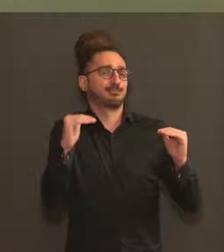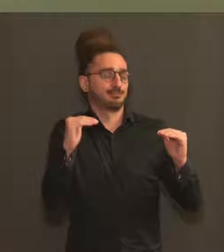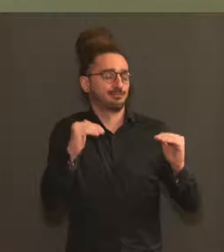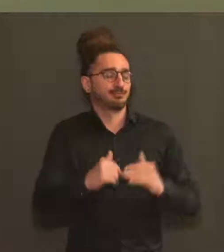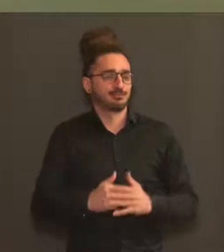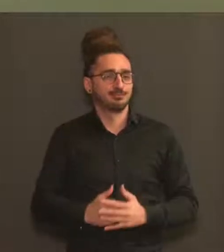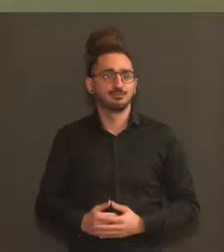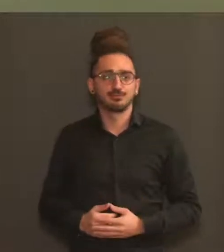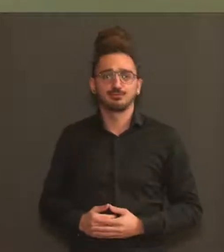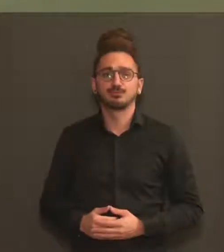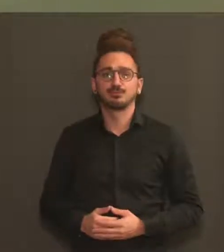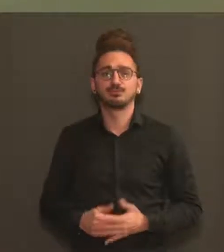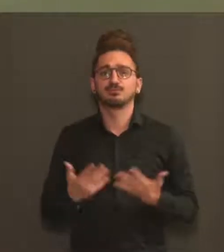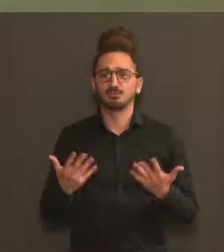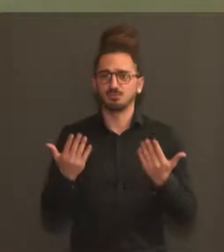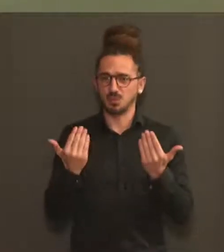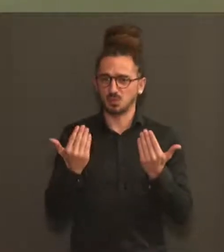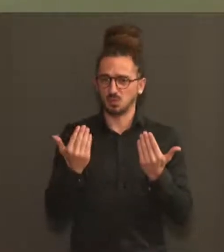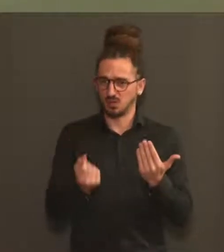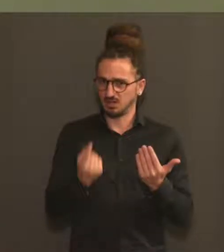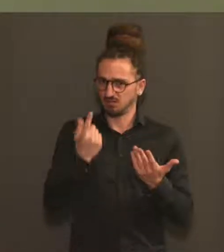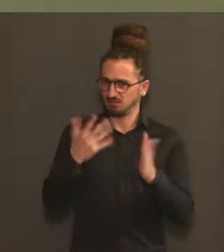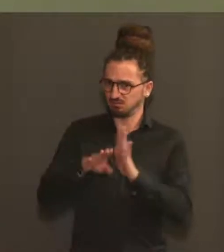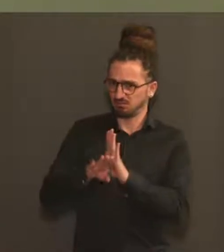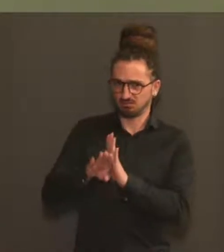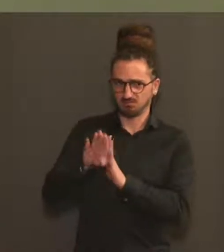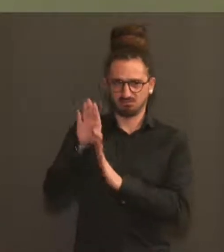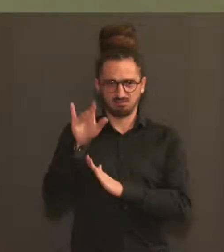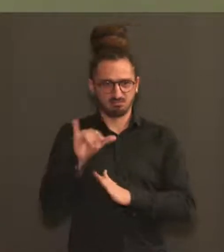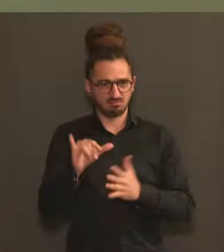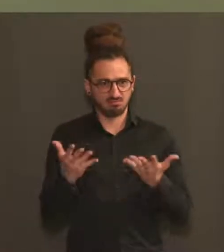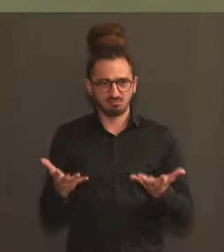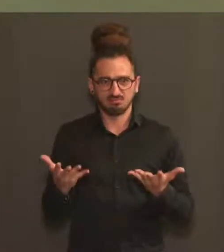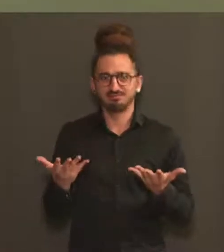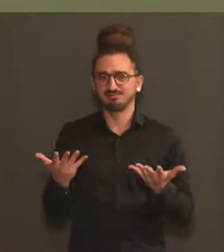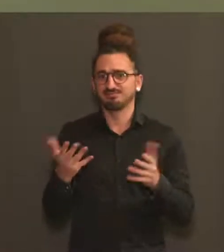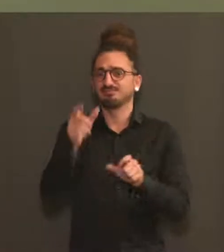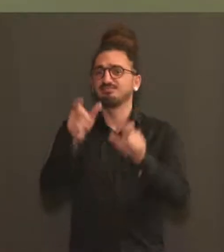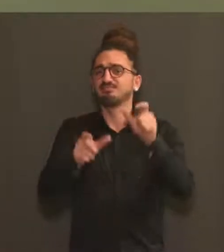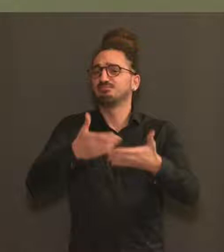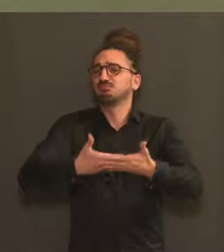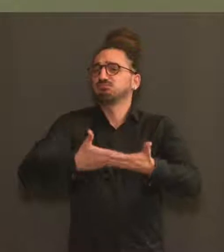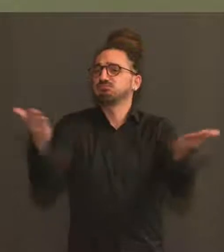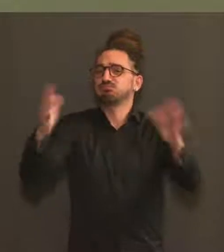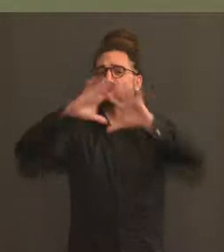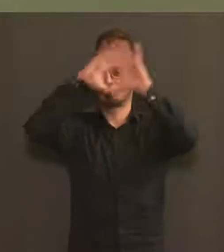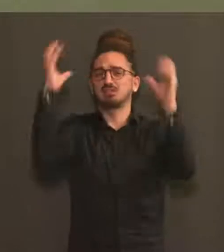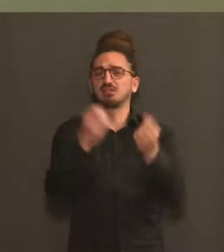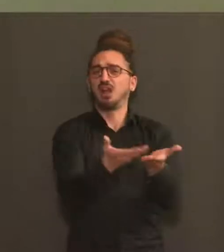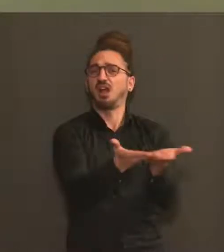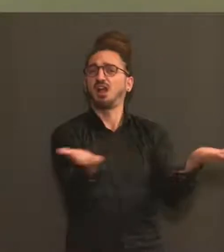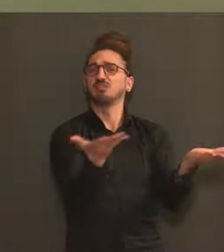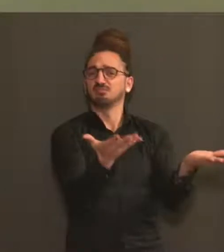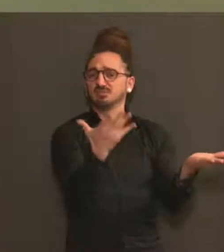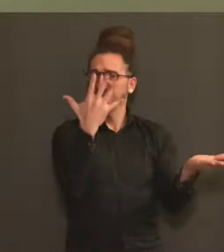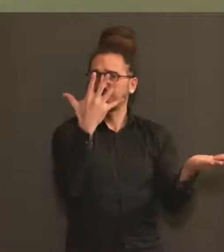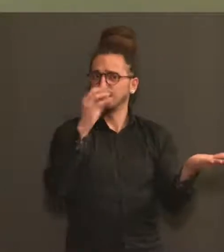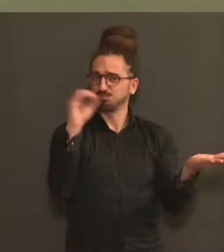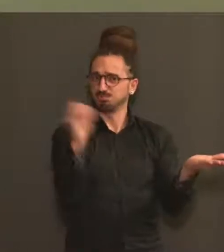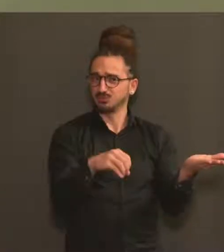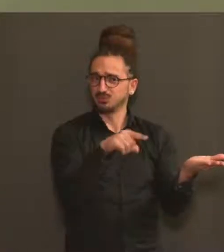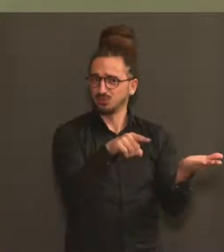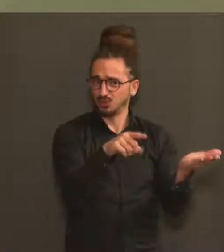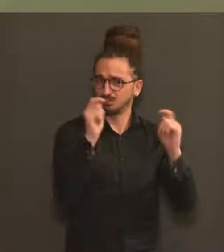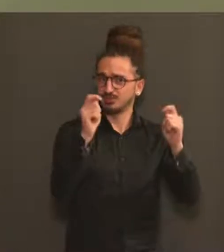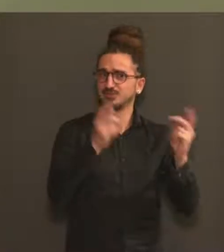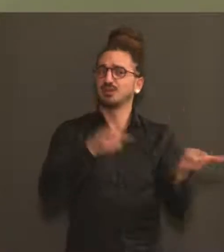à l'augmentation par l'hospitalisation de la population générale, qui a augmenté de 5%, alors que de manière remarquable,